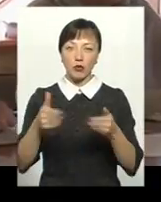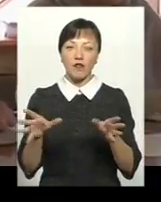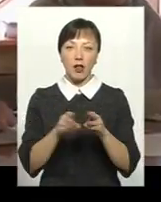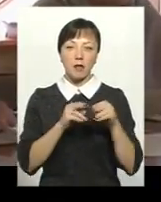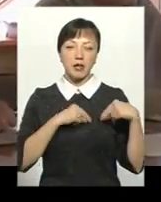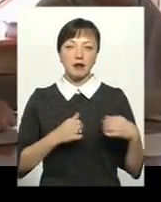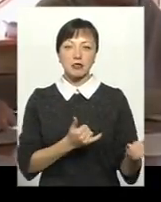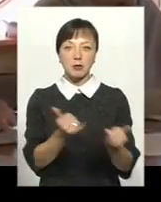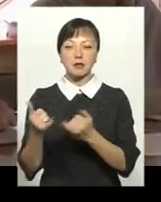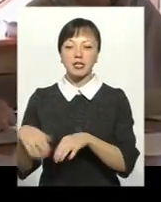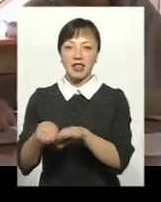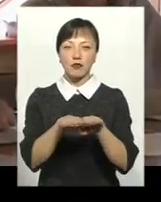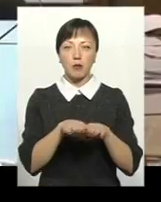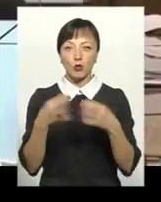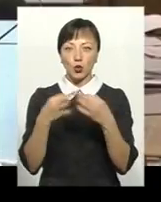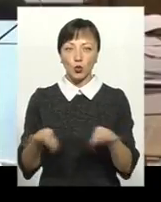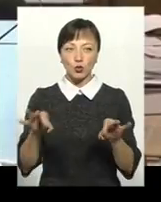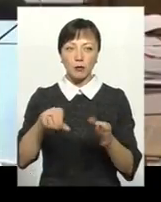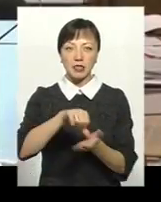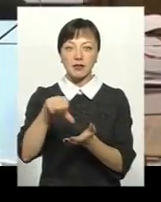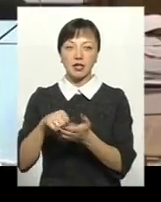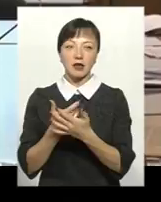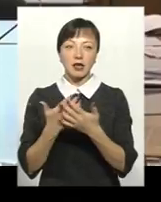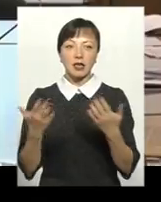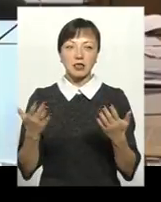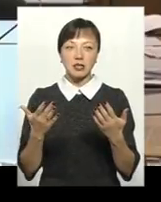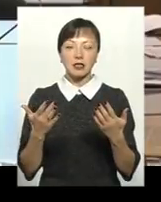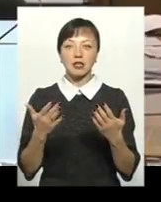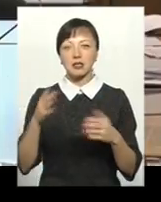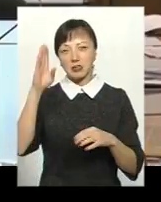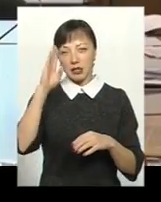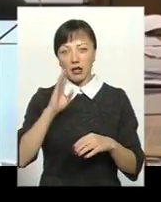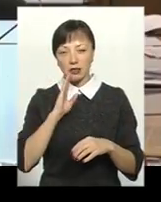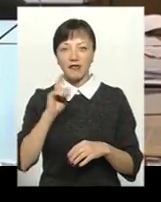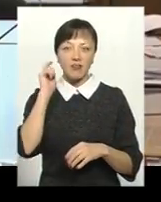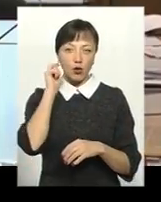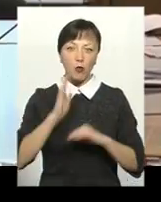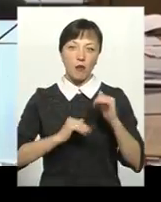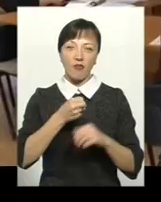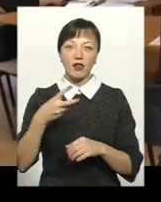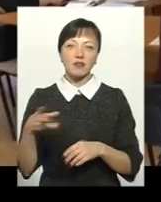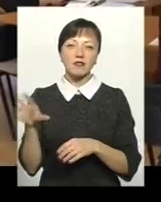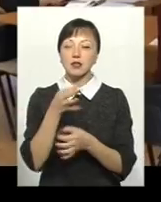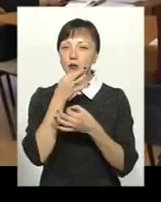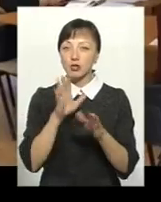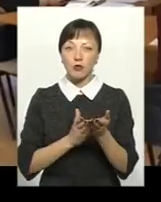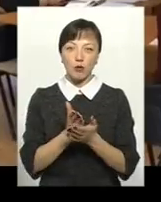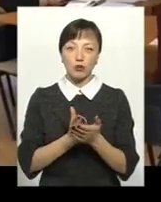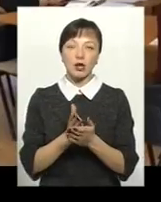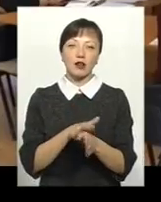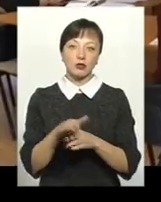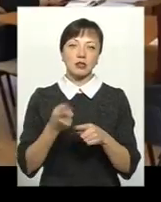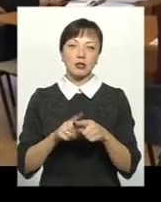партнерами в забезпеченні рівноправного доступу представників різних статей, а також віку та професій до всеможливих послуг. Реалізувати